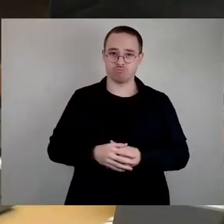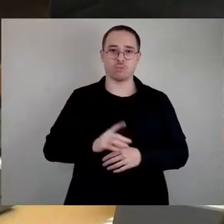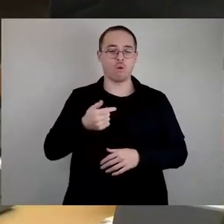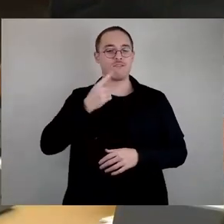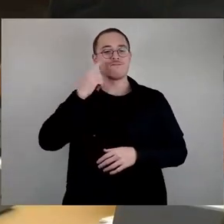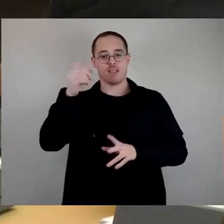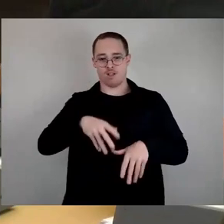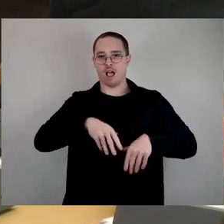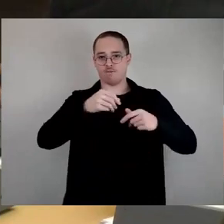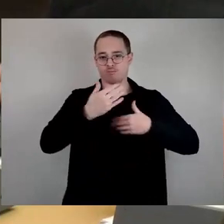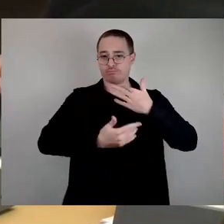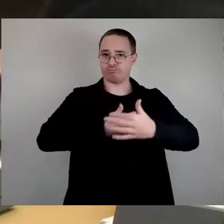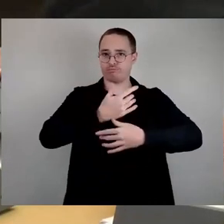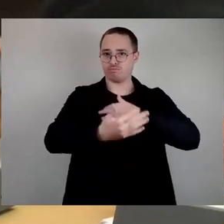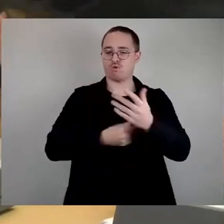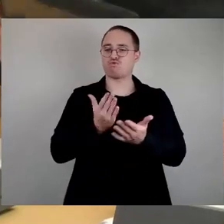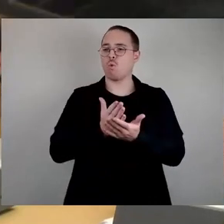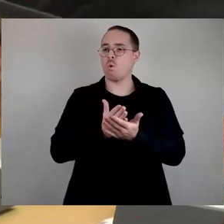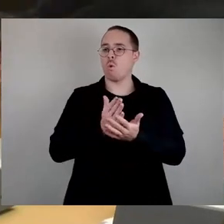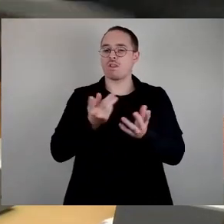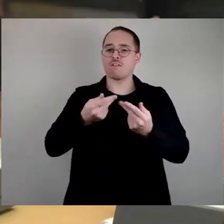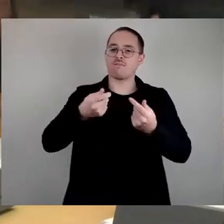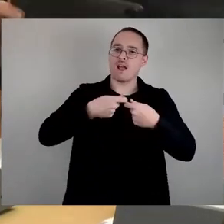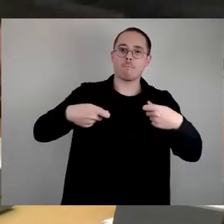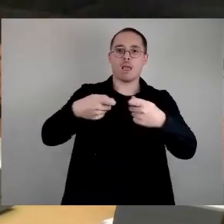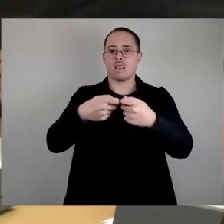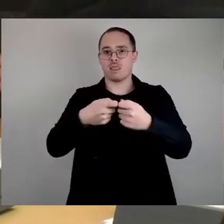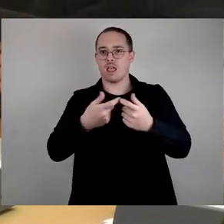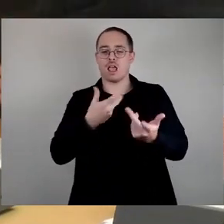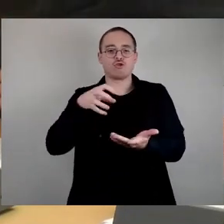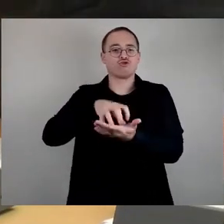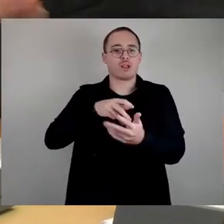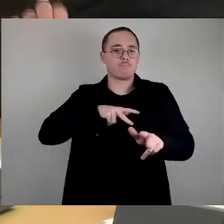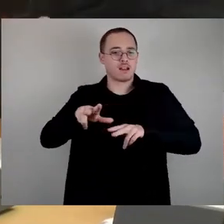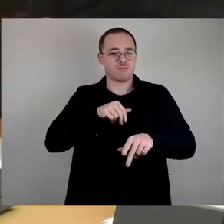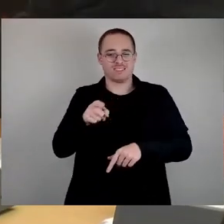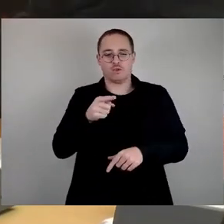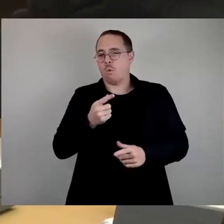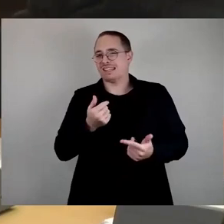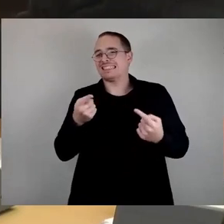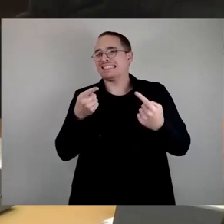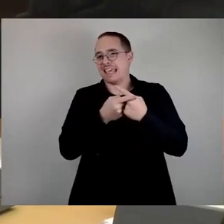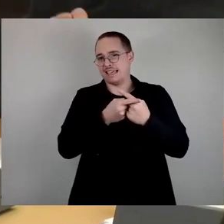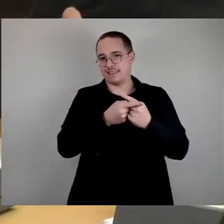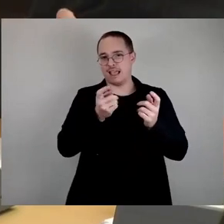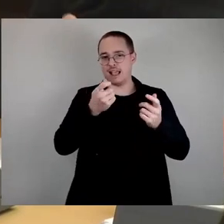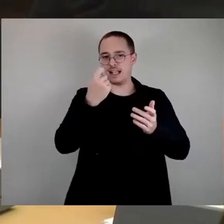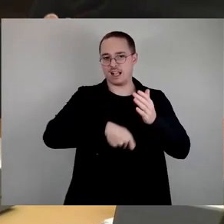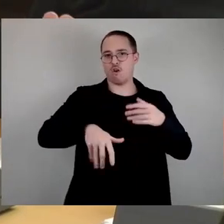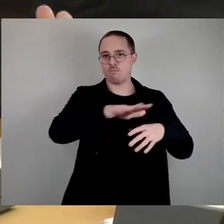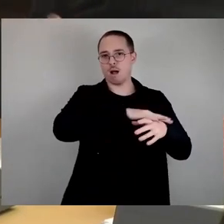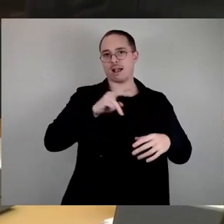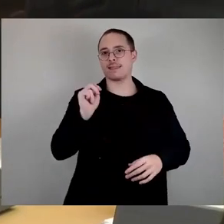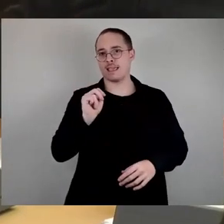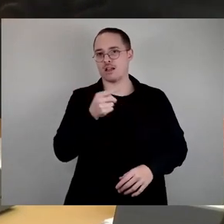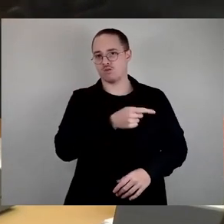und so generell schon gegen das Kaufpark Nickern waren und hier natürlich auch kritisch sind. Gleichzeitig muss man sagen,